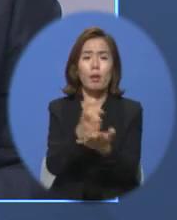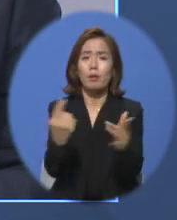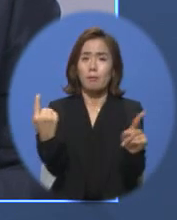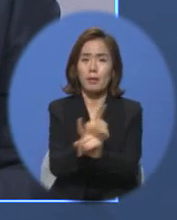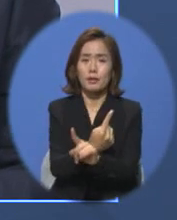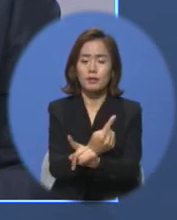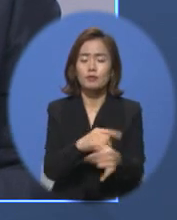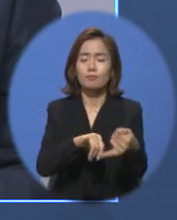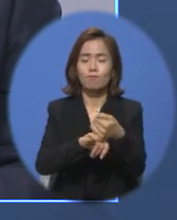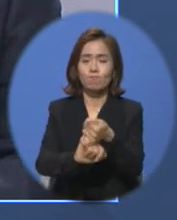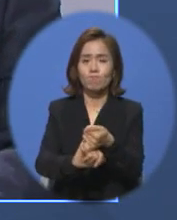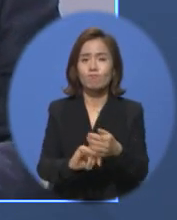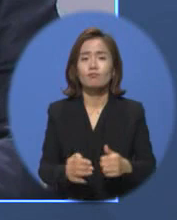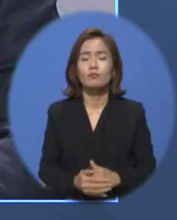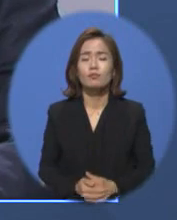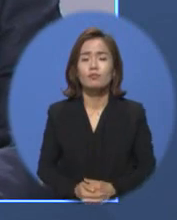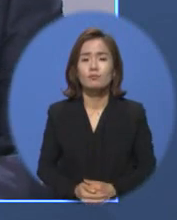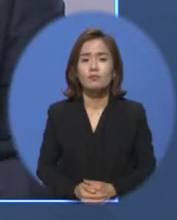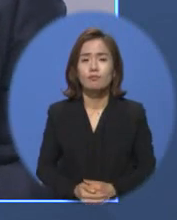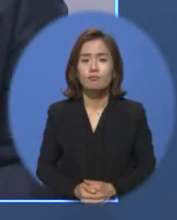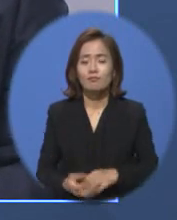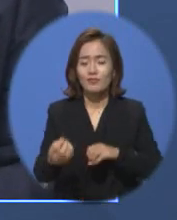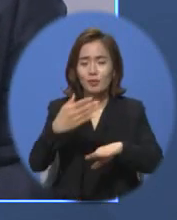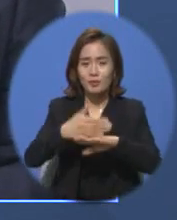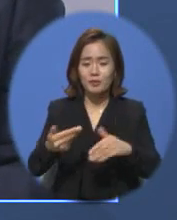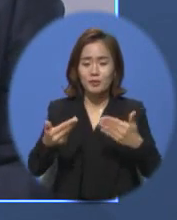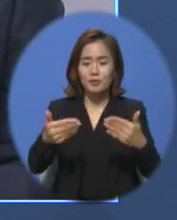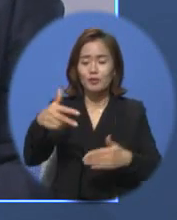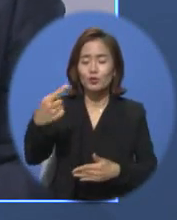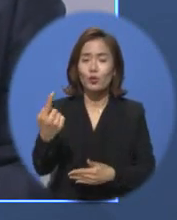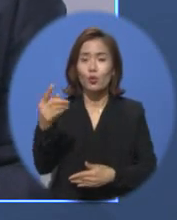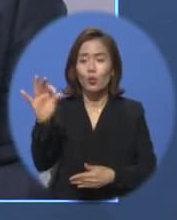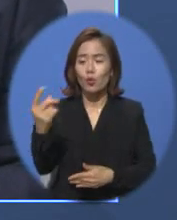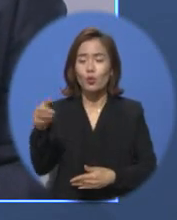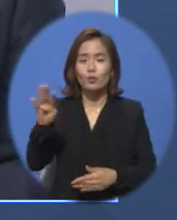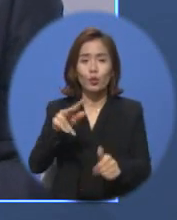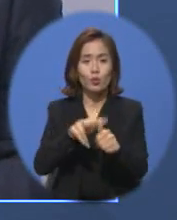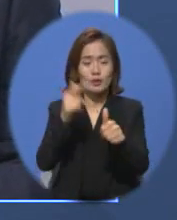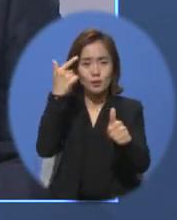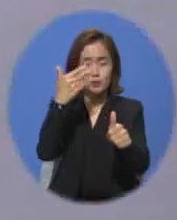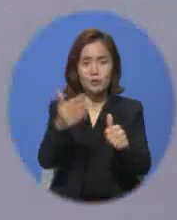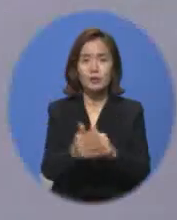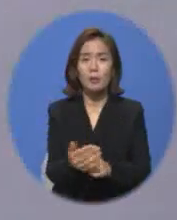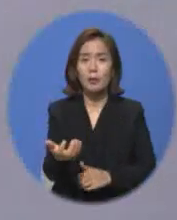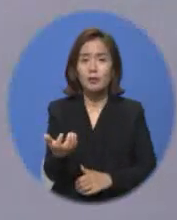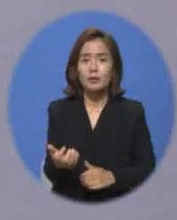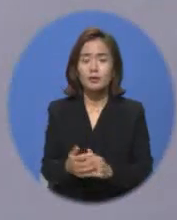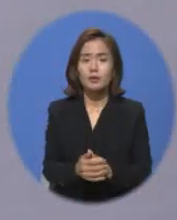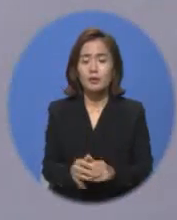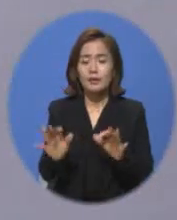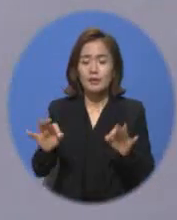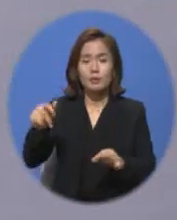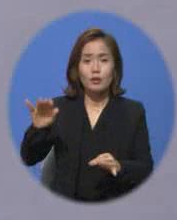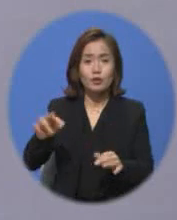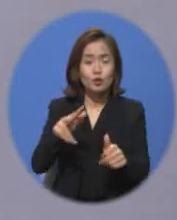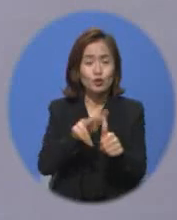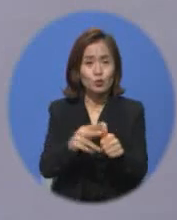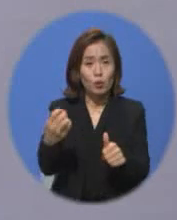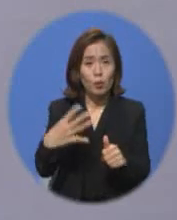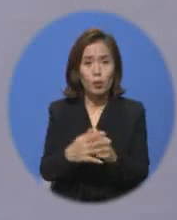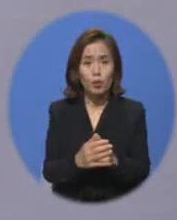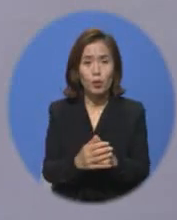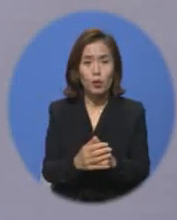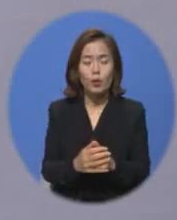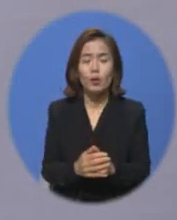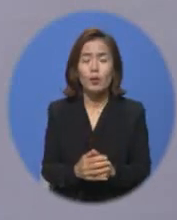예.답변감사합니다 .조섭후보님께질문이있습니다 .조금전김경진후보는 비례